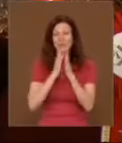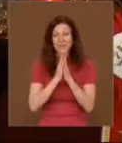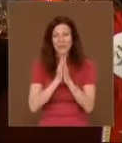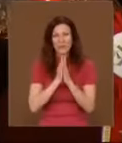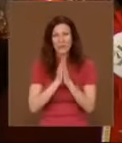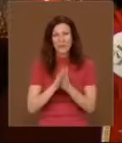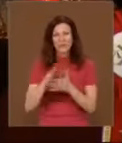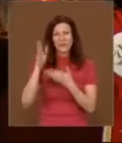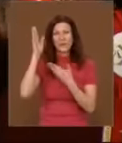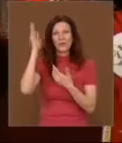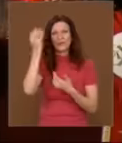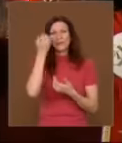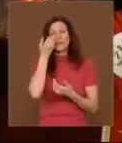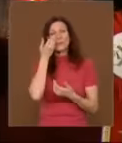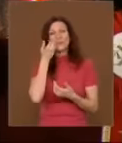помолим.